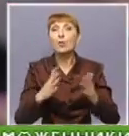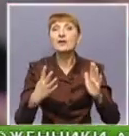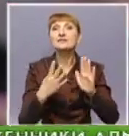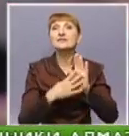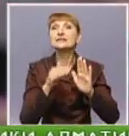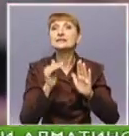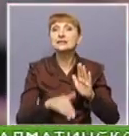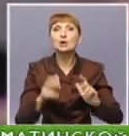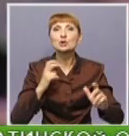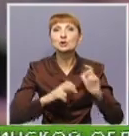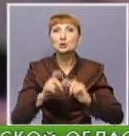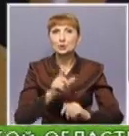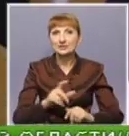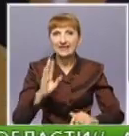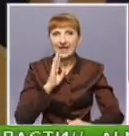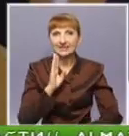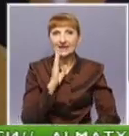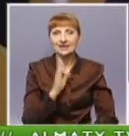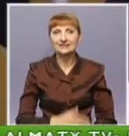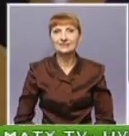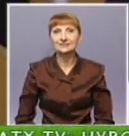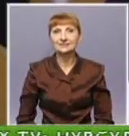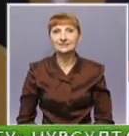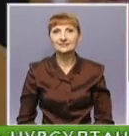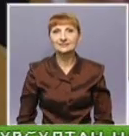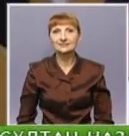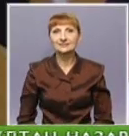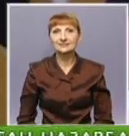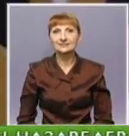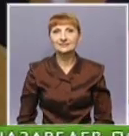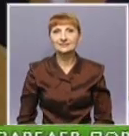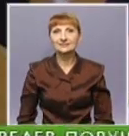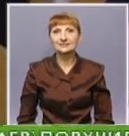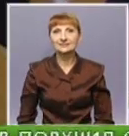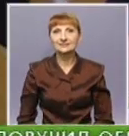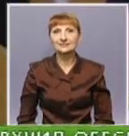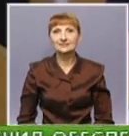более 9 тысяч студенток. Жадыра Жалдыбаева, Скандербек Тугуспаев, телеканал «Алматы».